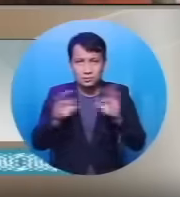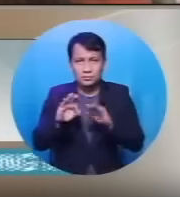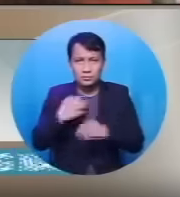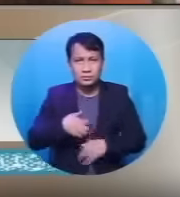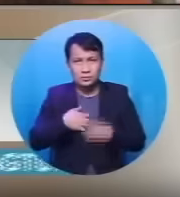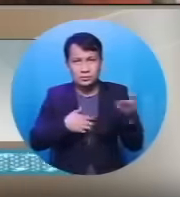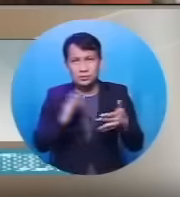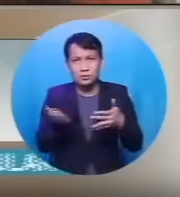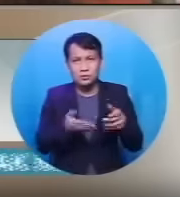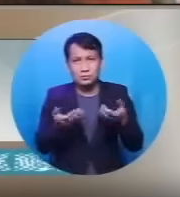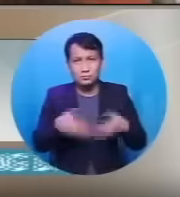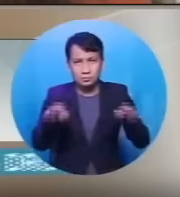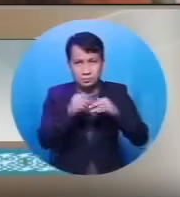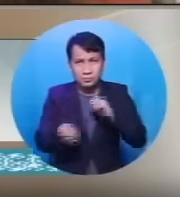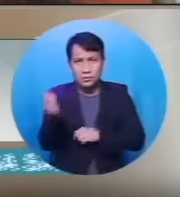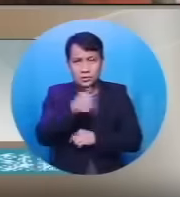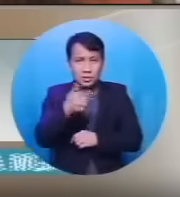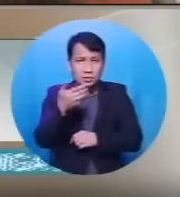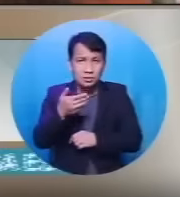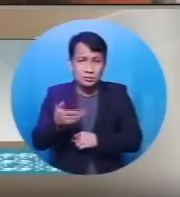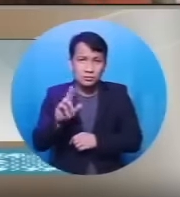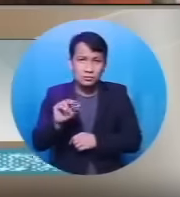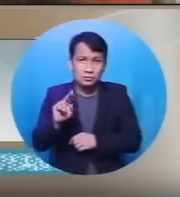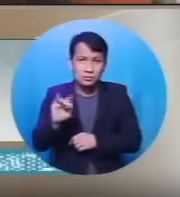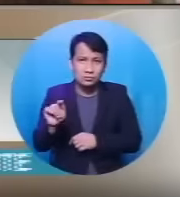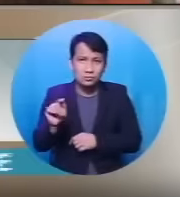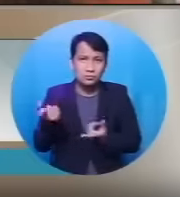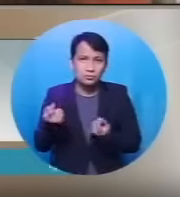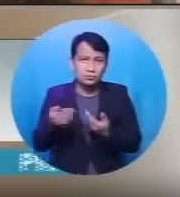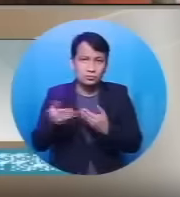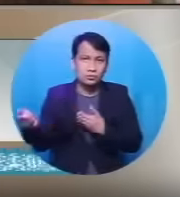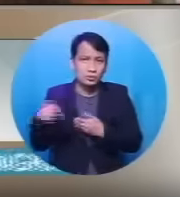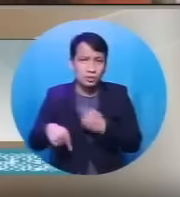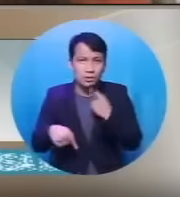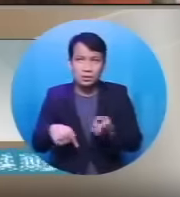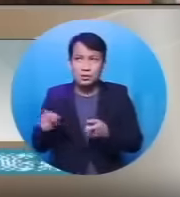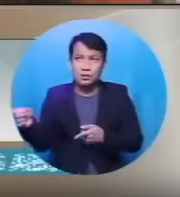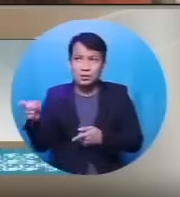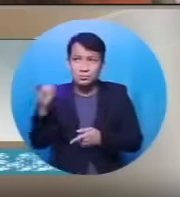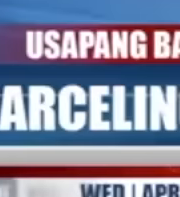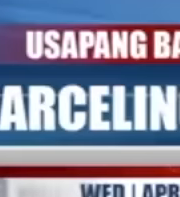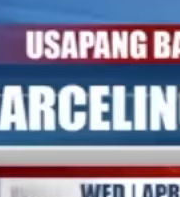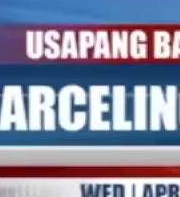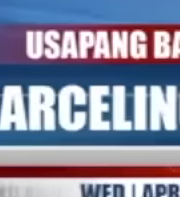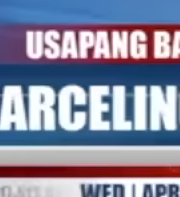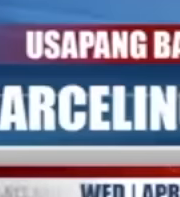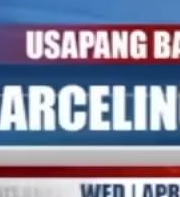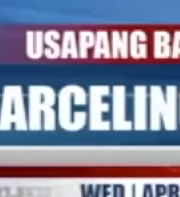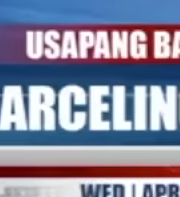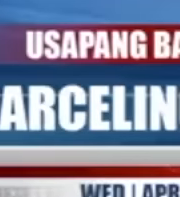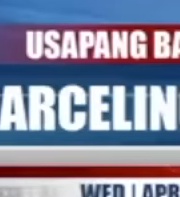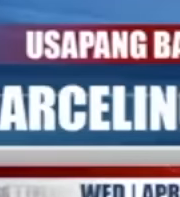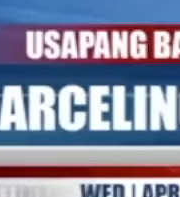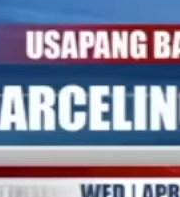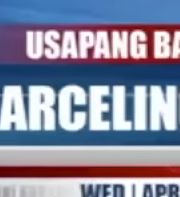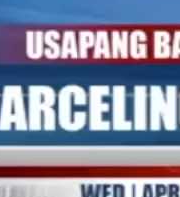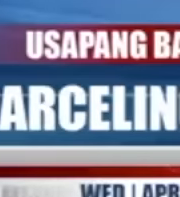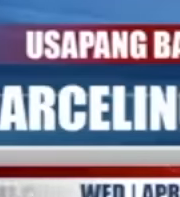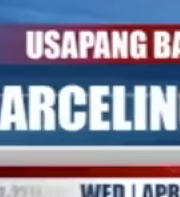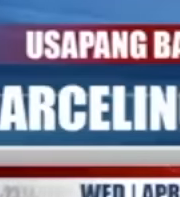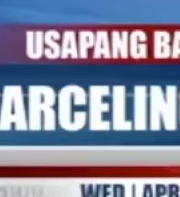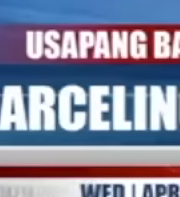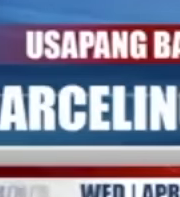maisumbong ah sa inyo pong ah unit dahil sa pinagagawa ninyo dito kay ma'am desery Ni Tulfo at that time